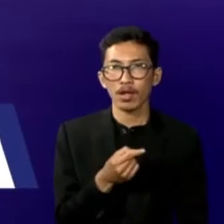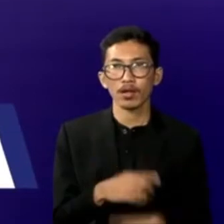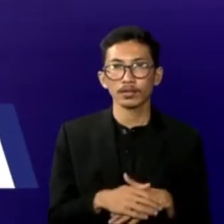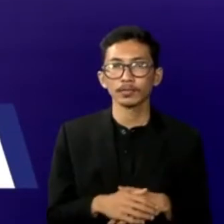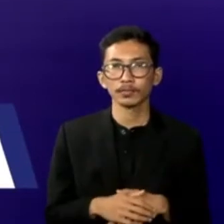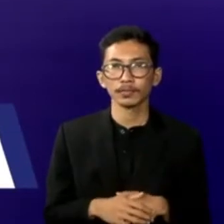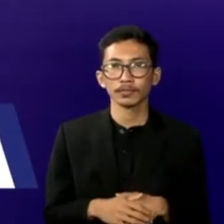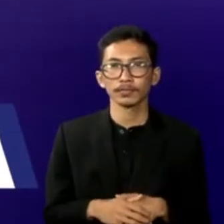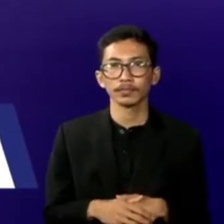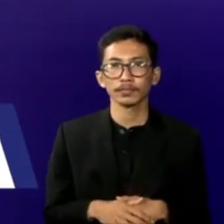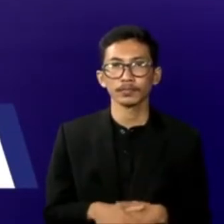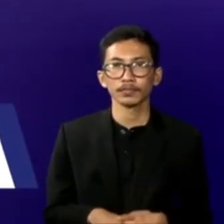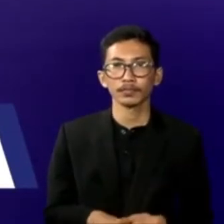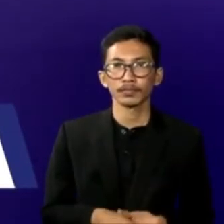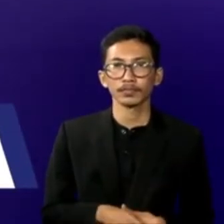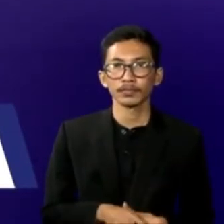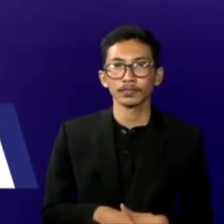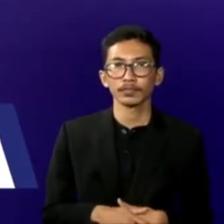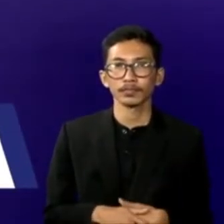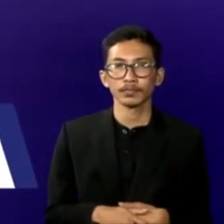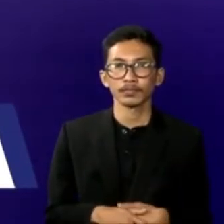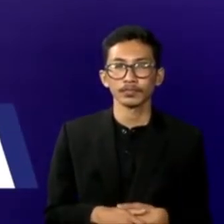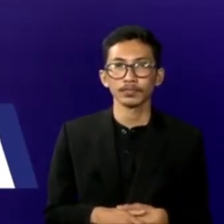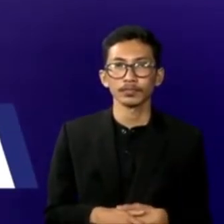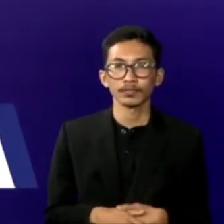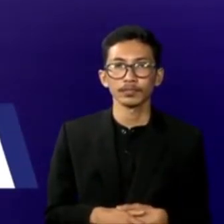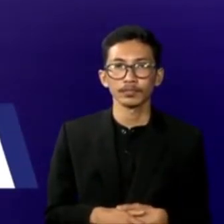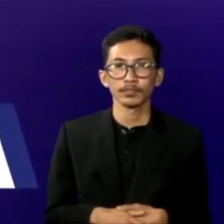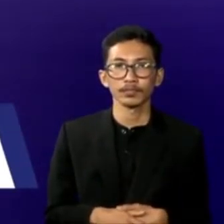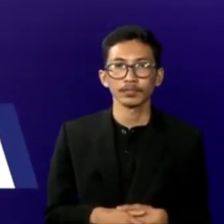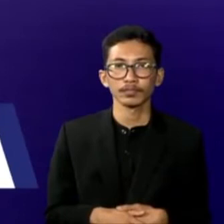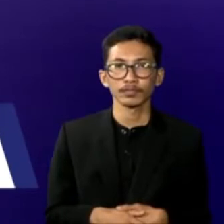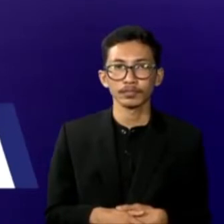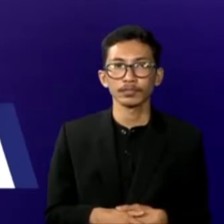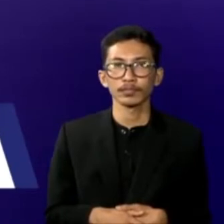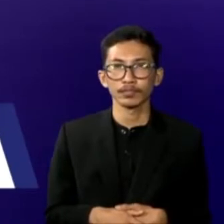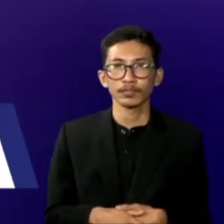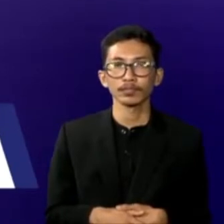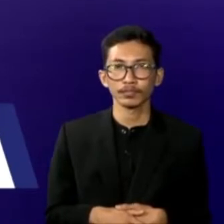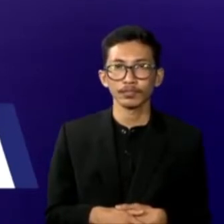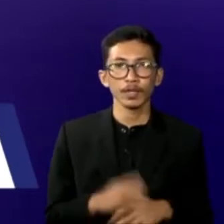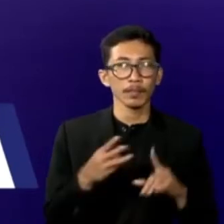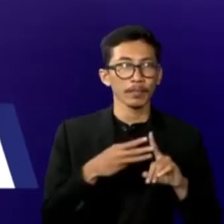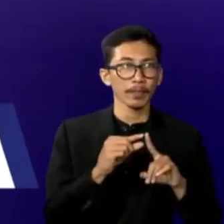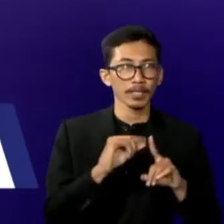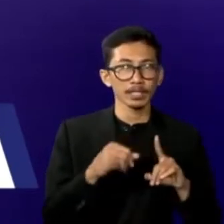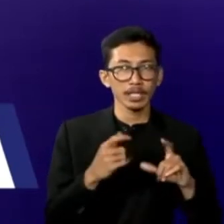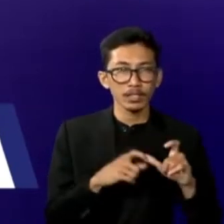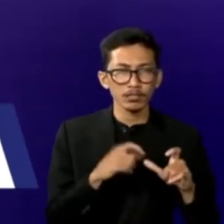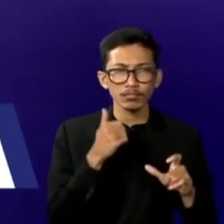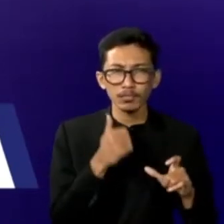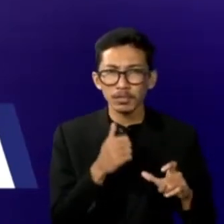uang hadiahnya itu dibayar oleh BPJS tenaga kerja apakah pasal ini bisa kita pakai untuk